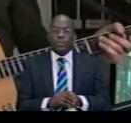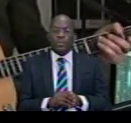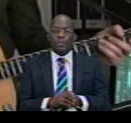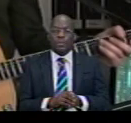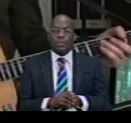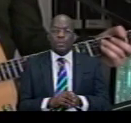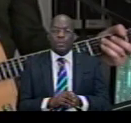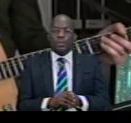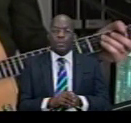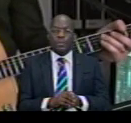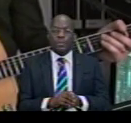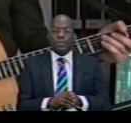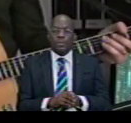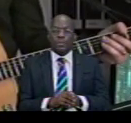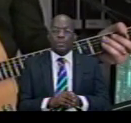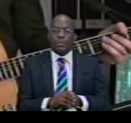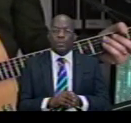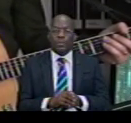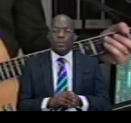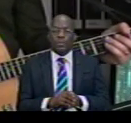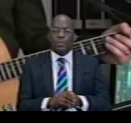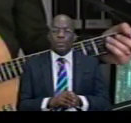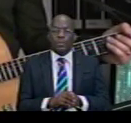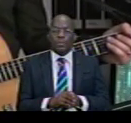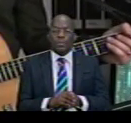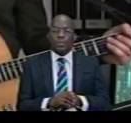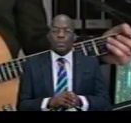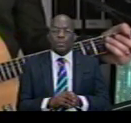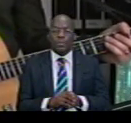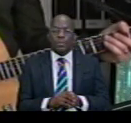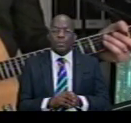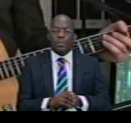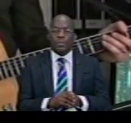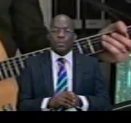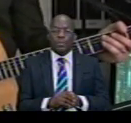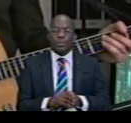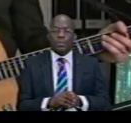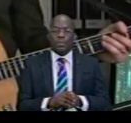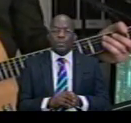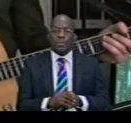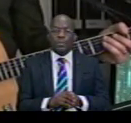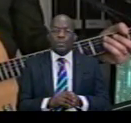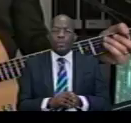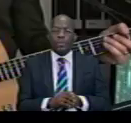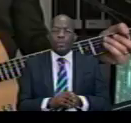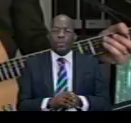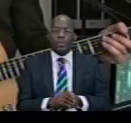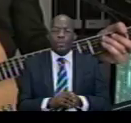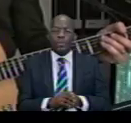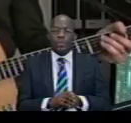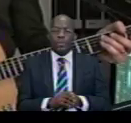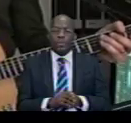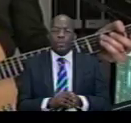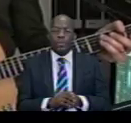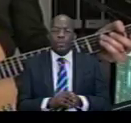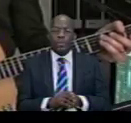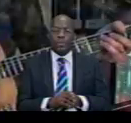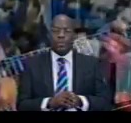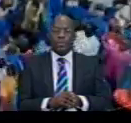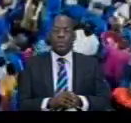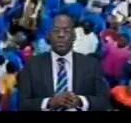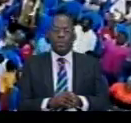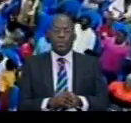avec vous, de pouvoir célébrer le nom de Jésus. Nous voudrions remercier Dr. KUMUYI qui nous reçoit, et ainsi que toute